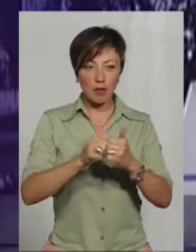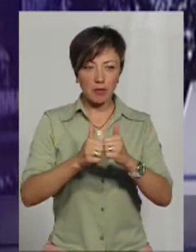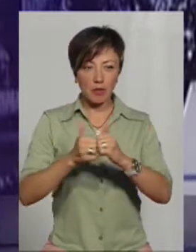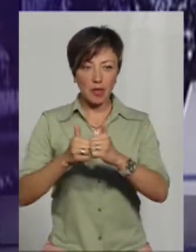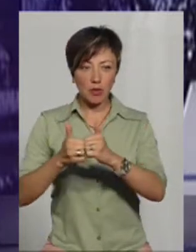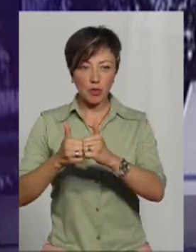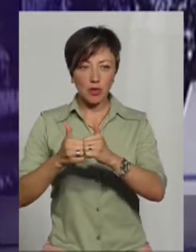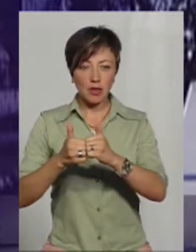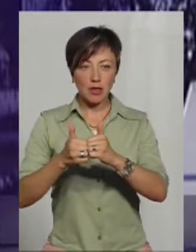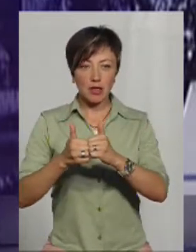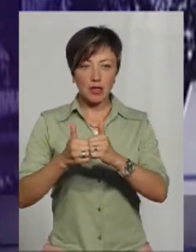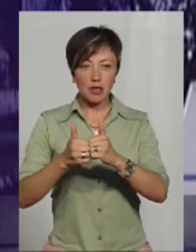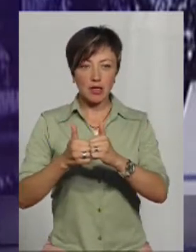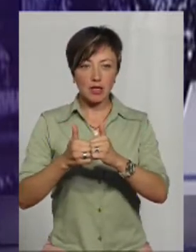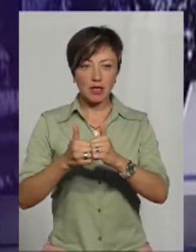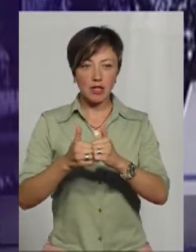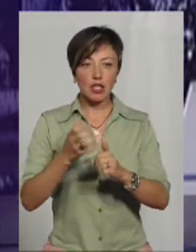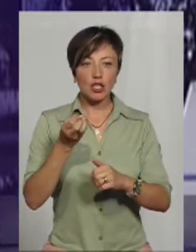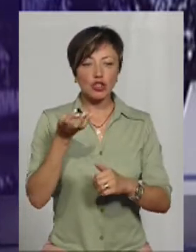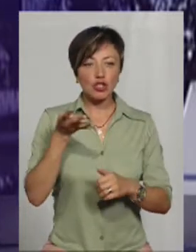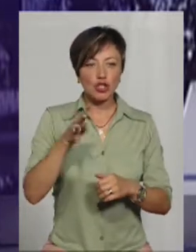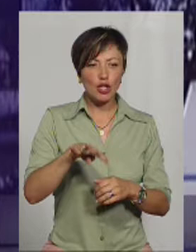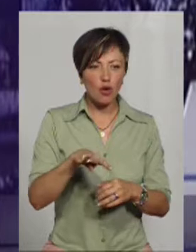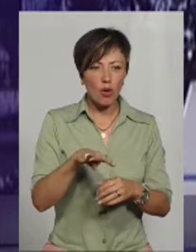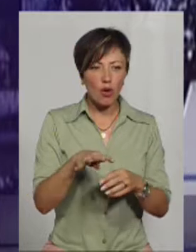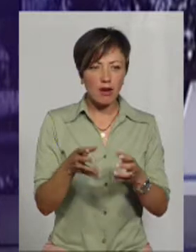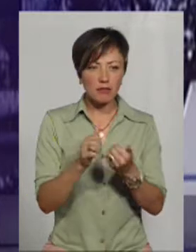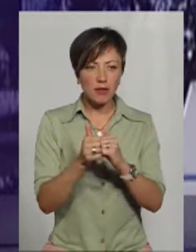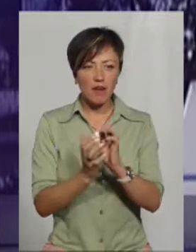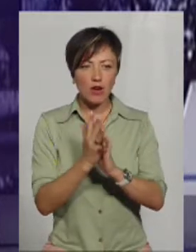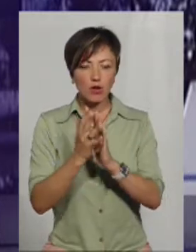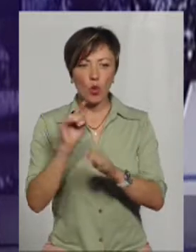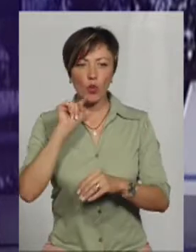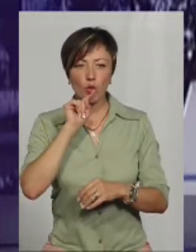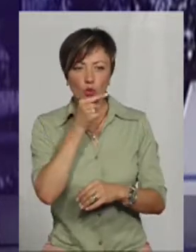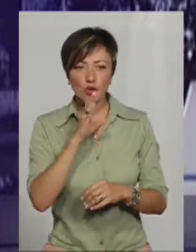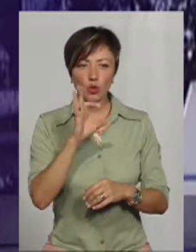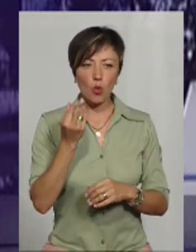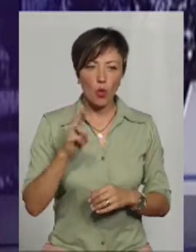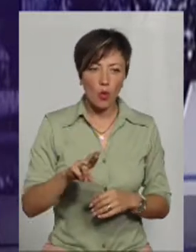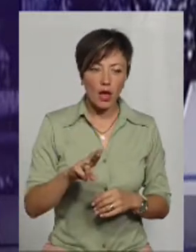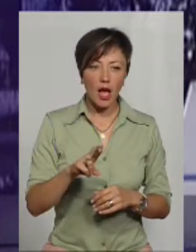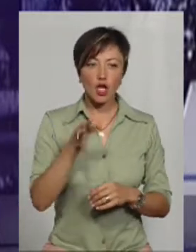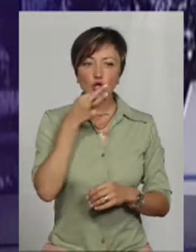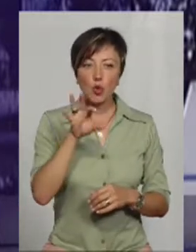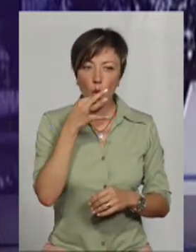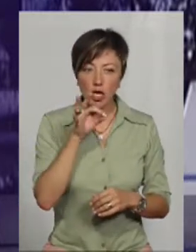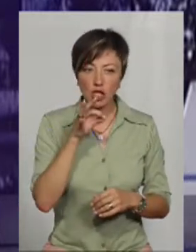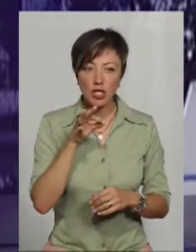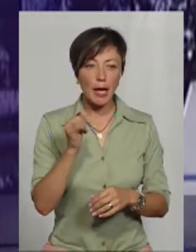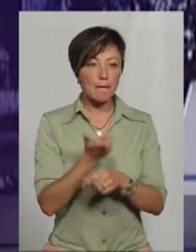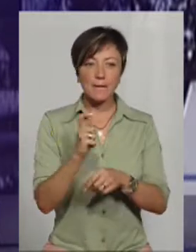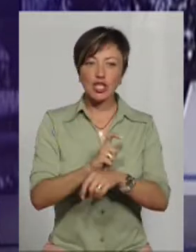вірніше, кое-де ще чотирьохпілку, вирощуючи кукурузу, сою, соняшник і